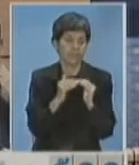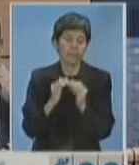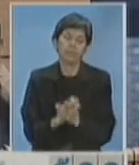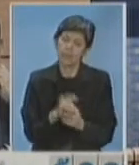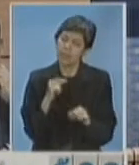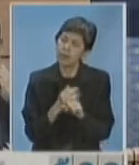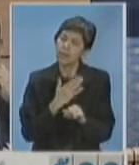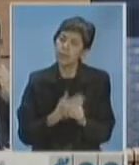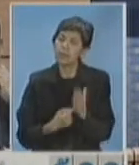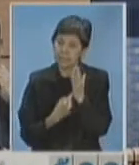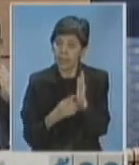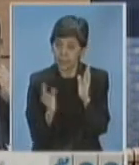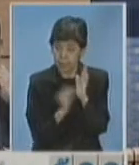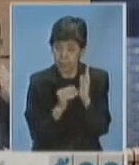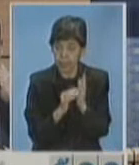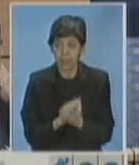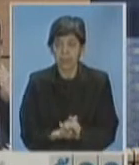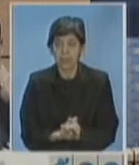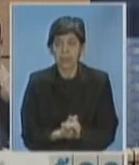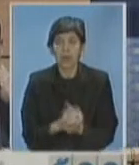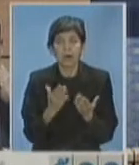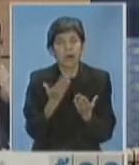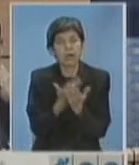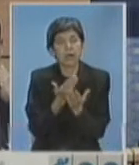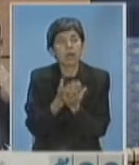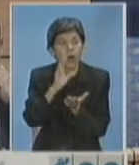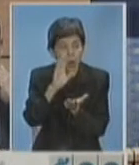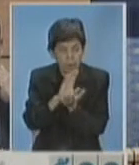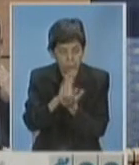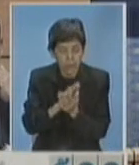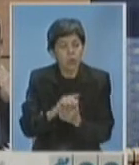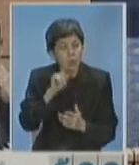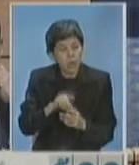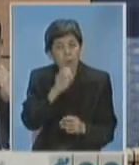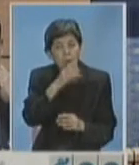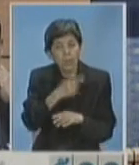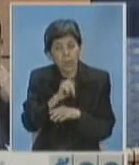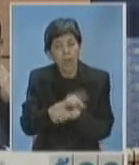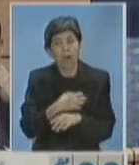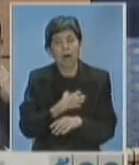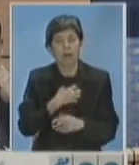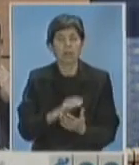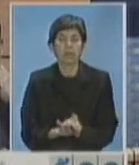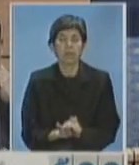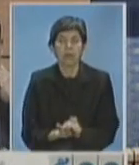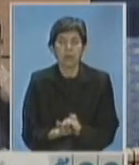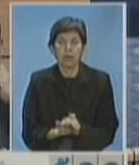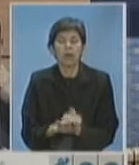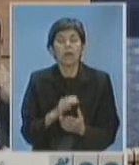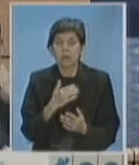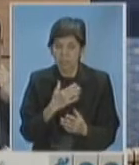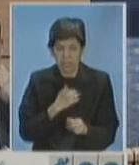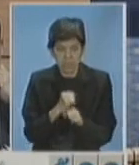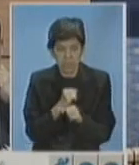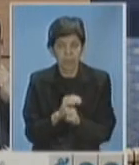นี่คือข้อเสนอของผมท่านประธานครับเรื่องงบประมาณนี้ก็ต้องกราบเรียนท่านประธานว่าแล้วสอนว่าอ